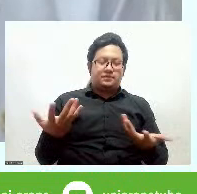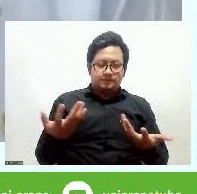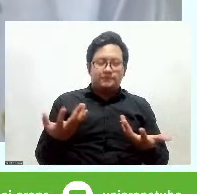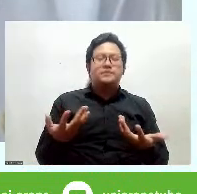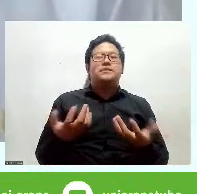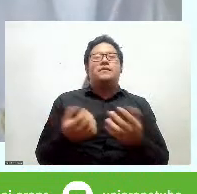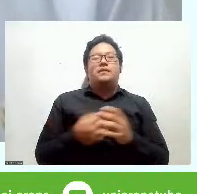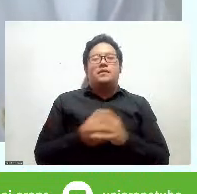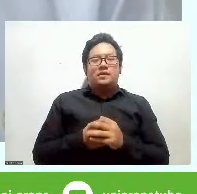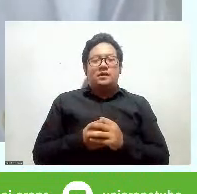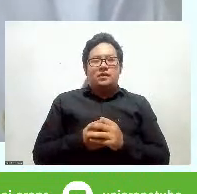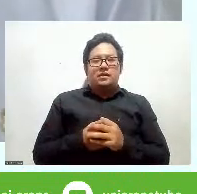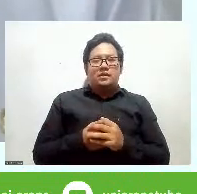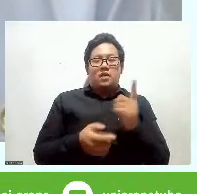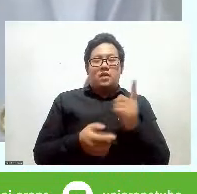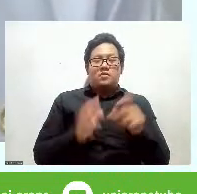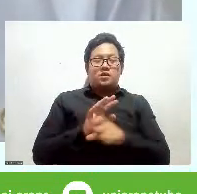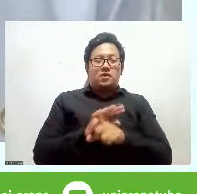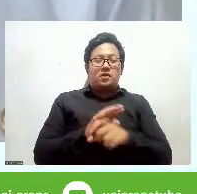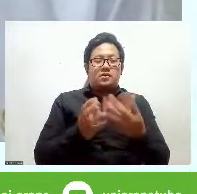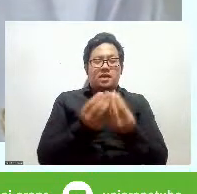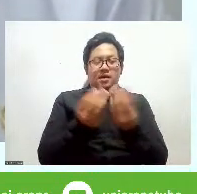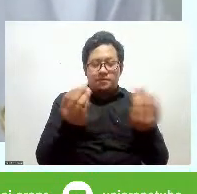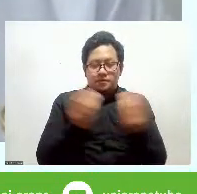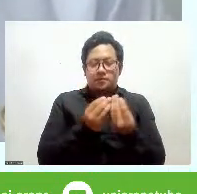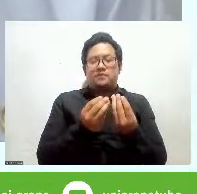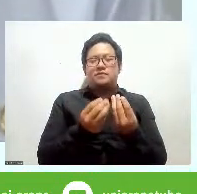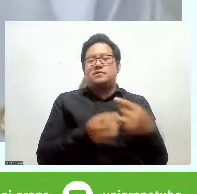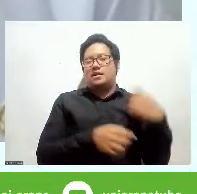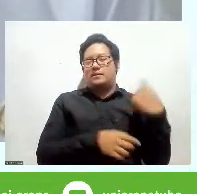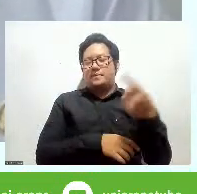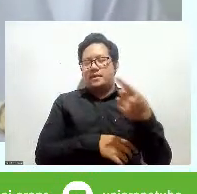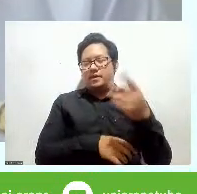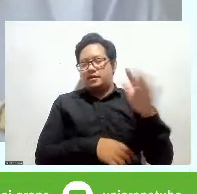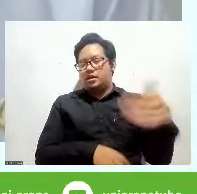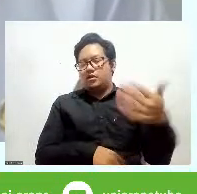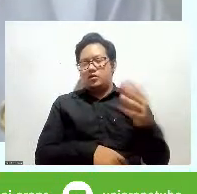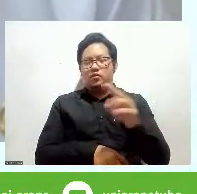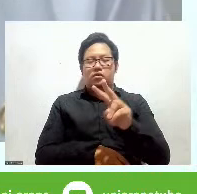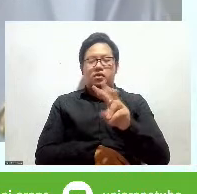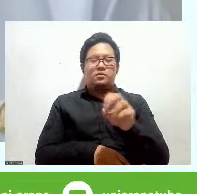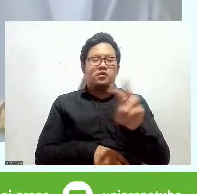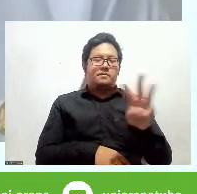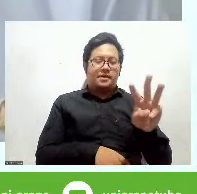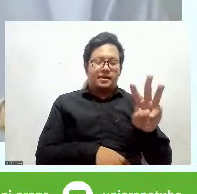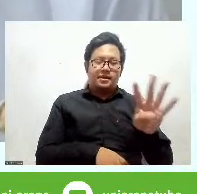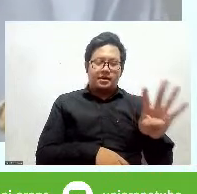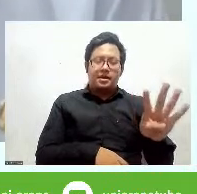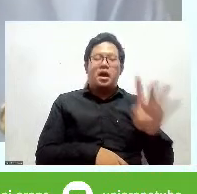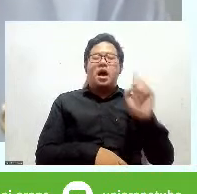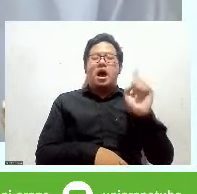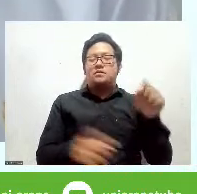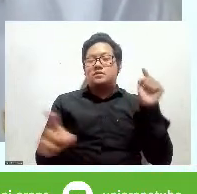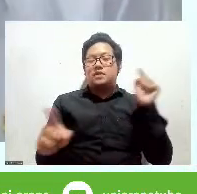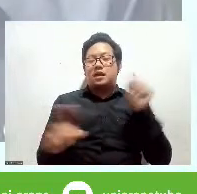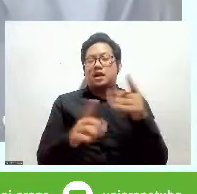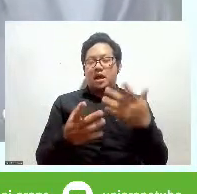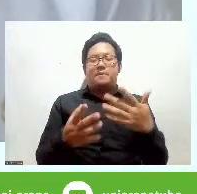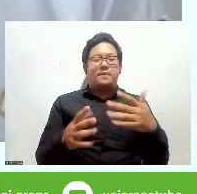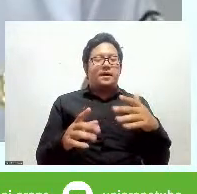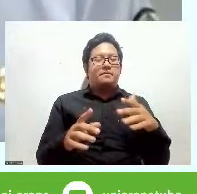gambut sampai tahun 2000 empat kami harus mampu mereformasi 1,2 juta